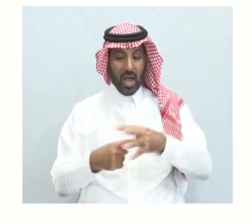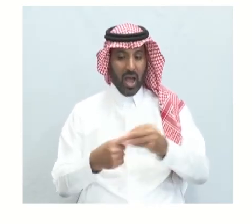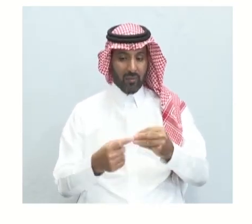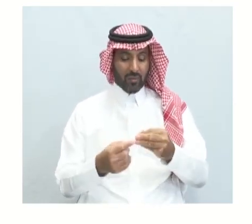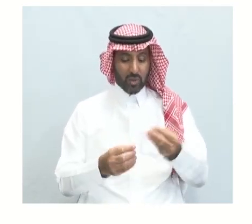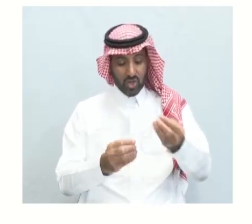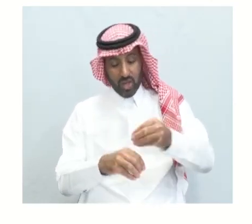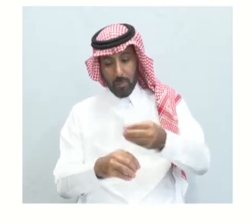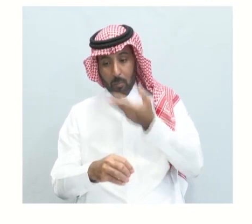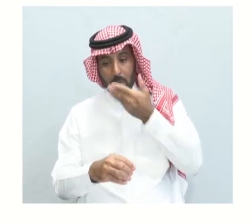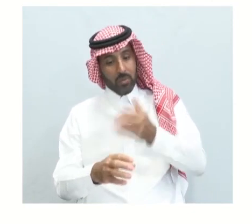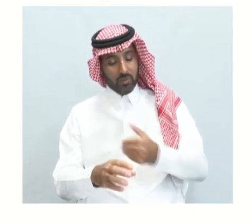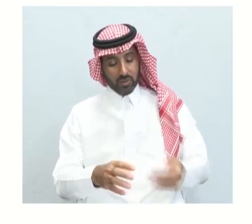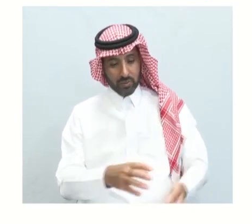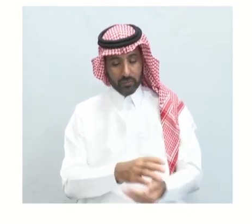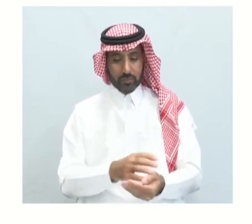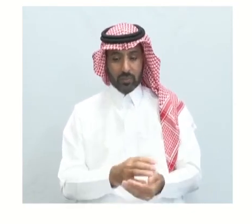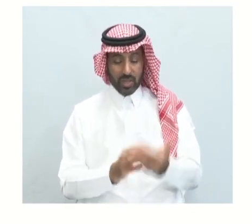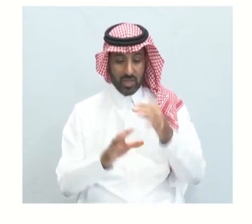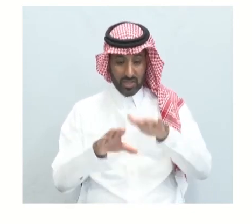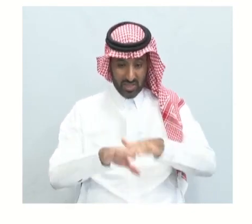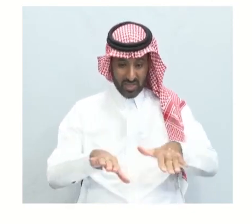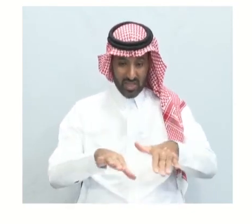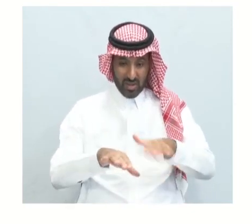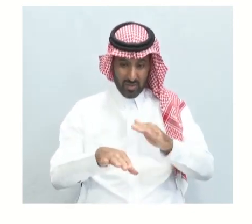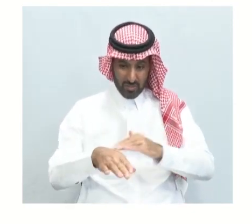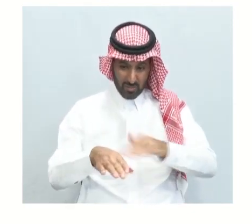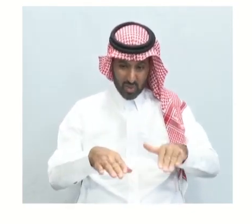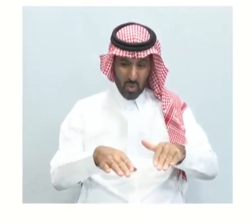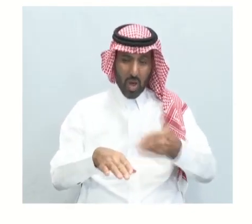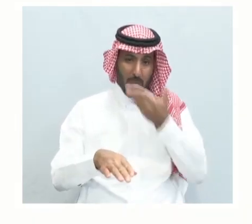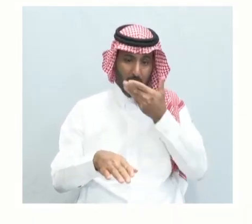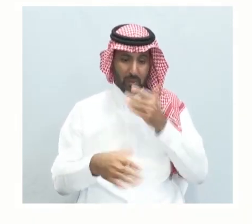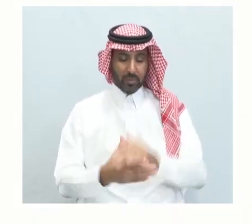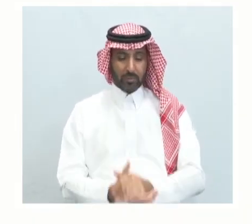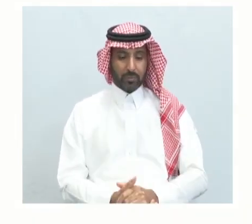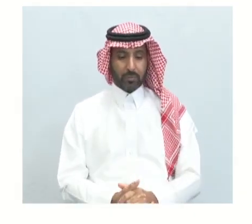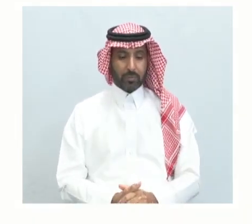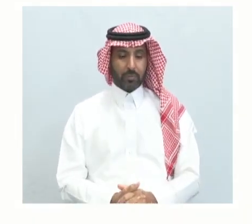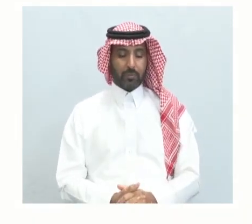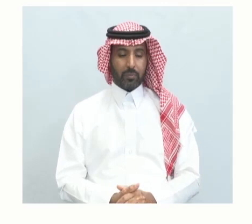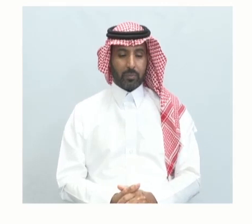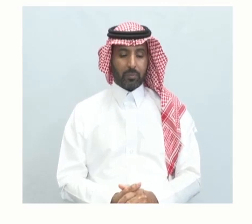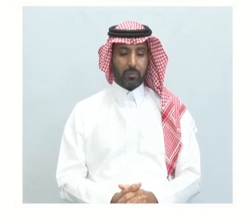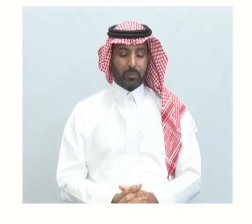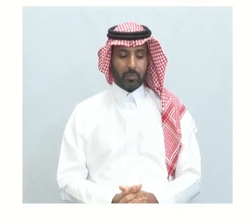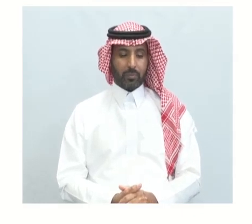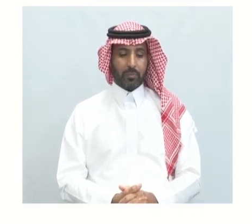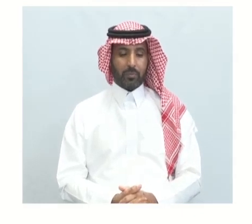بالمياه الجوفيه ويهبط منسوب المياه كما هو واضح معنا هنا في هذا